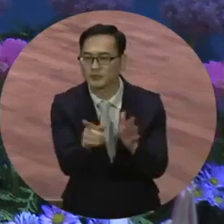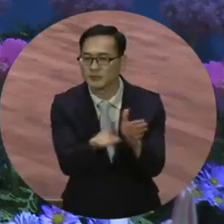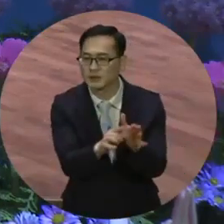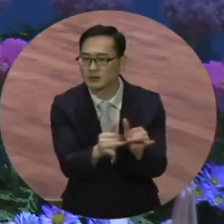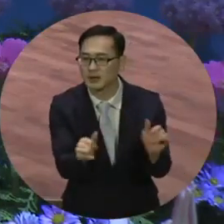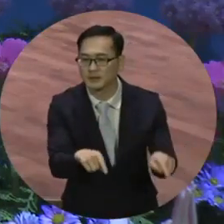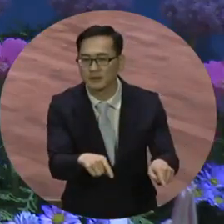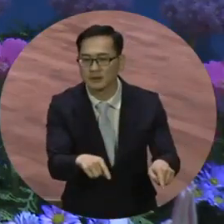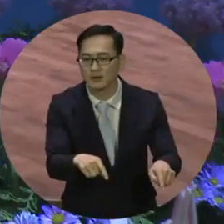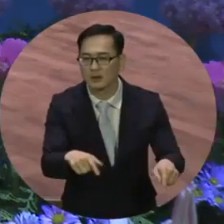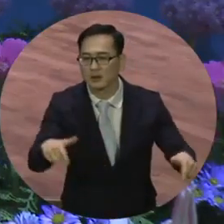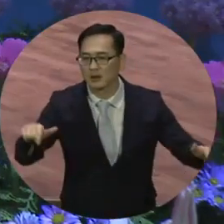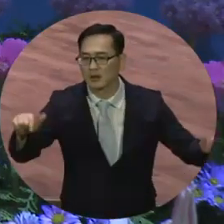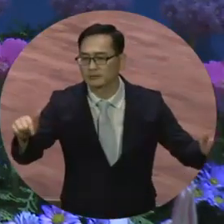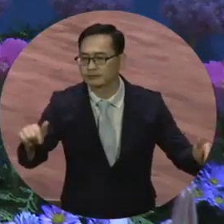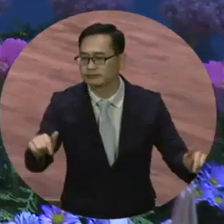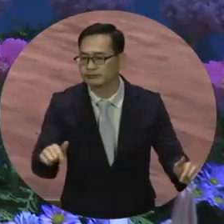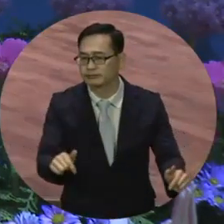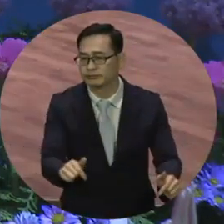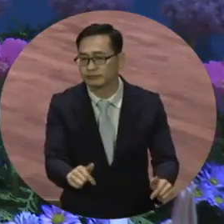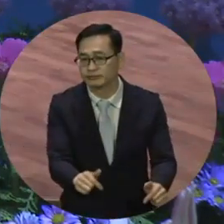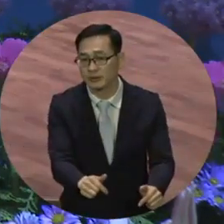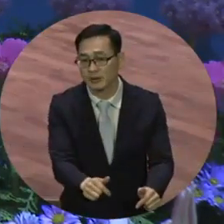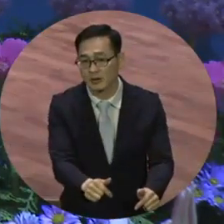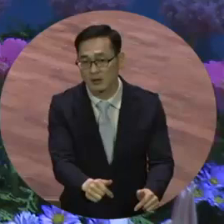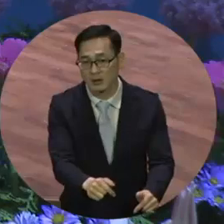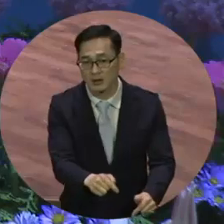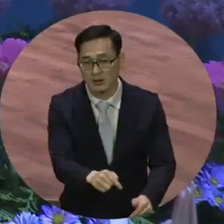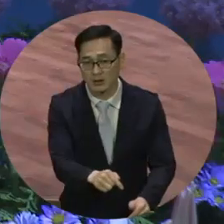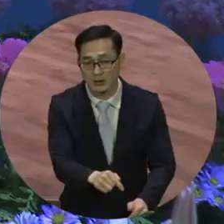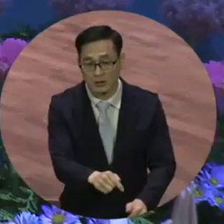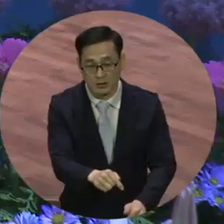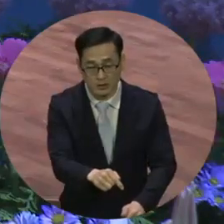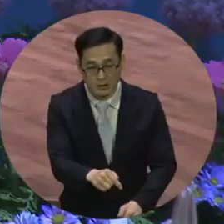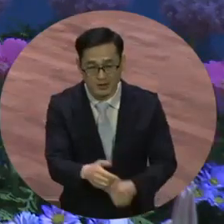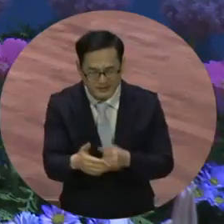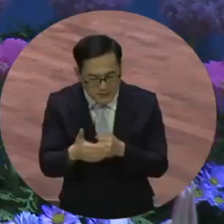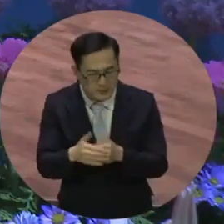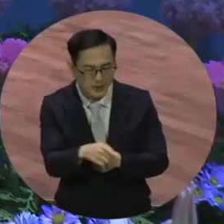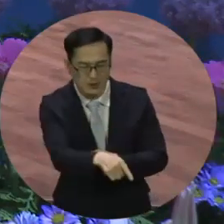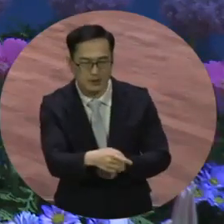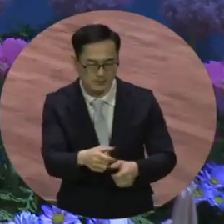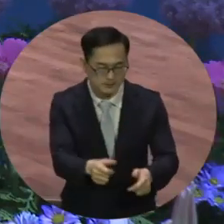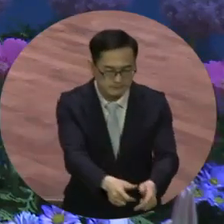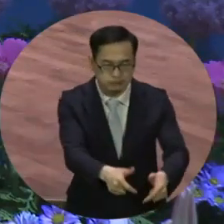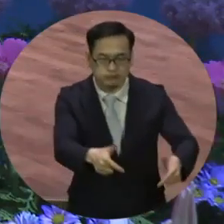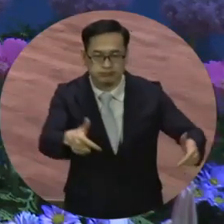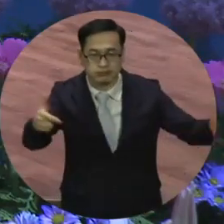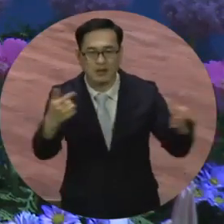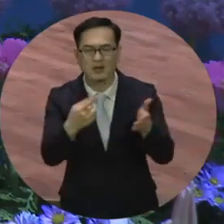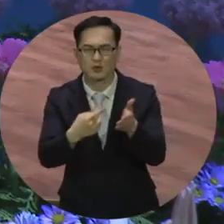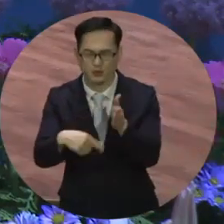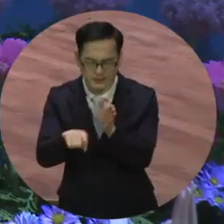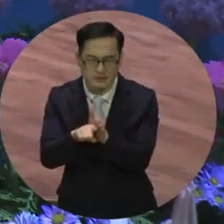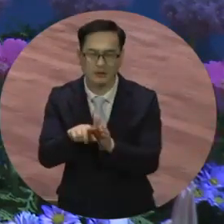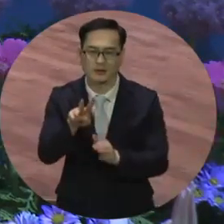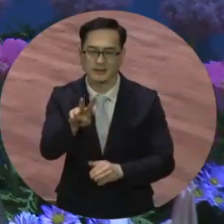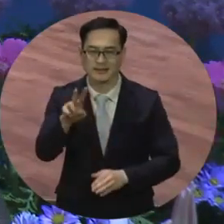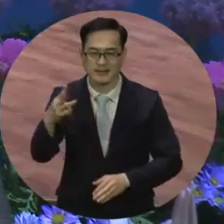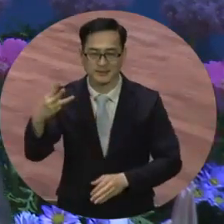있어요. 여기에 우리가 이 일을 개혁하고 이 일을 지속하기 위해서 237